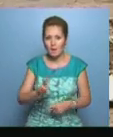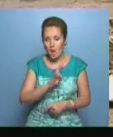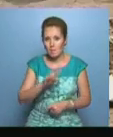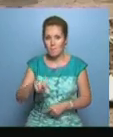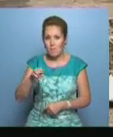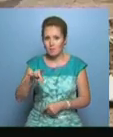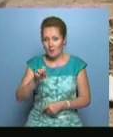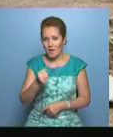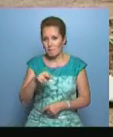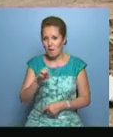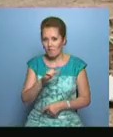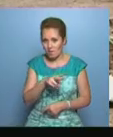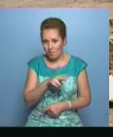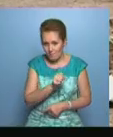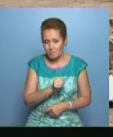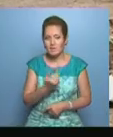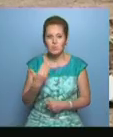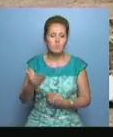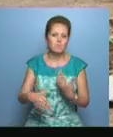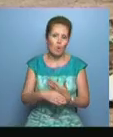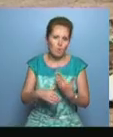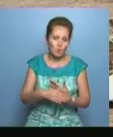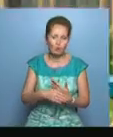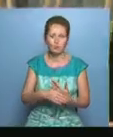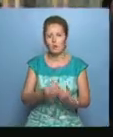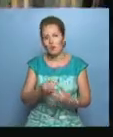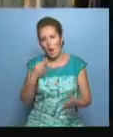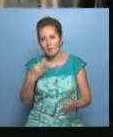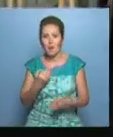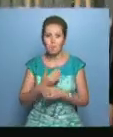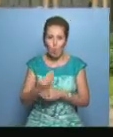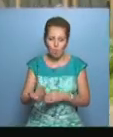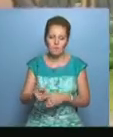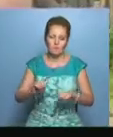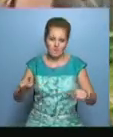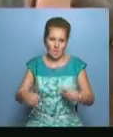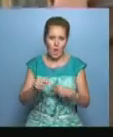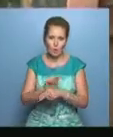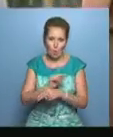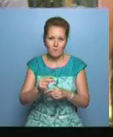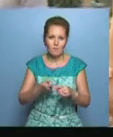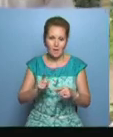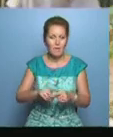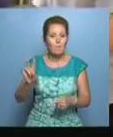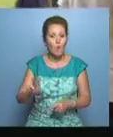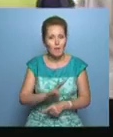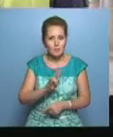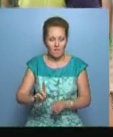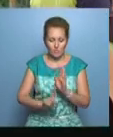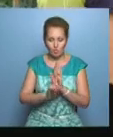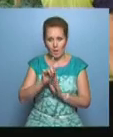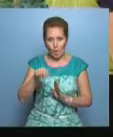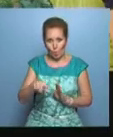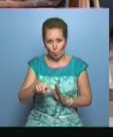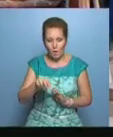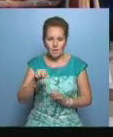Петербургской и Серафима Саровского. С их помощью рано или поздно восстановят и этот Благовещенский монастырь. В начале июля здесь